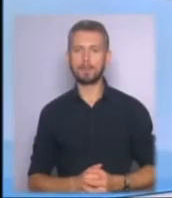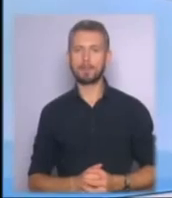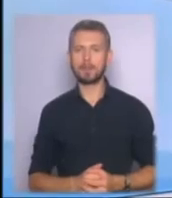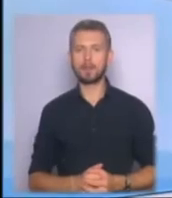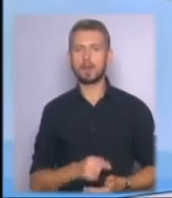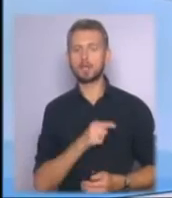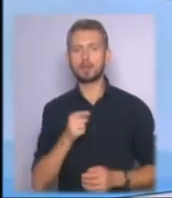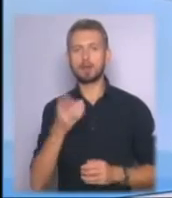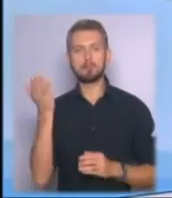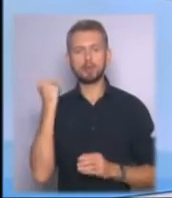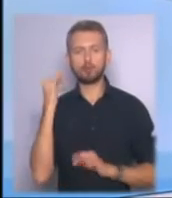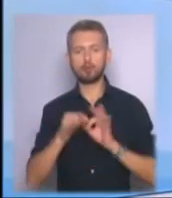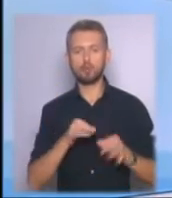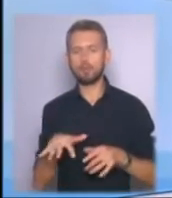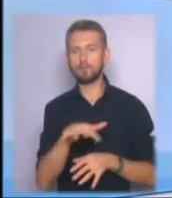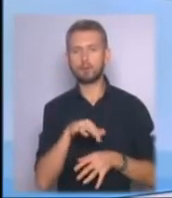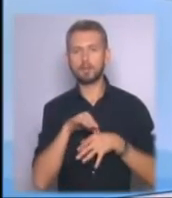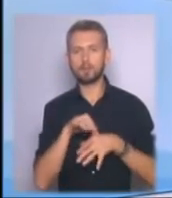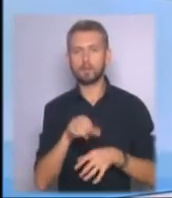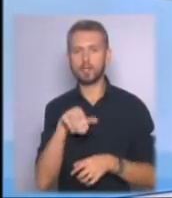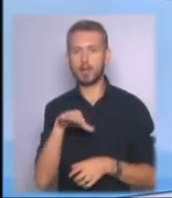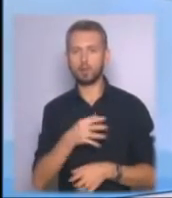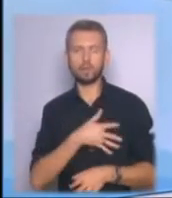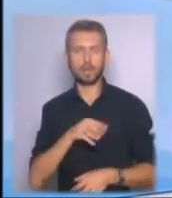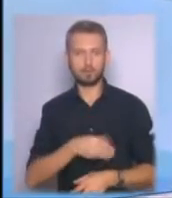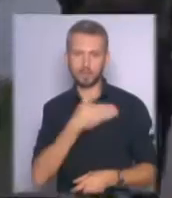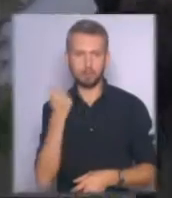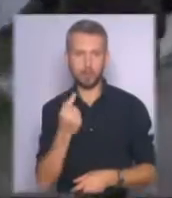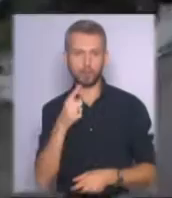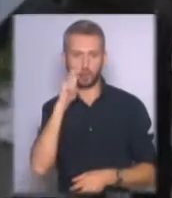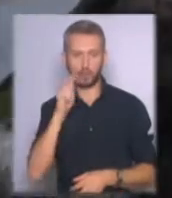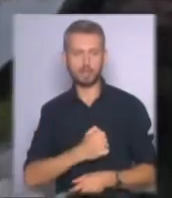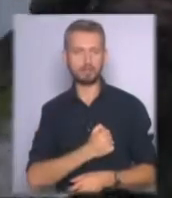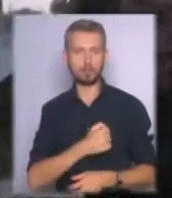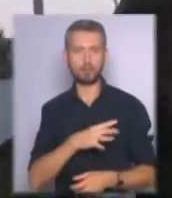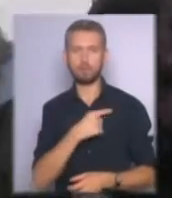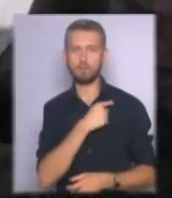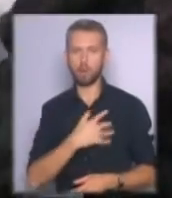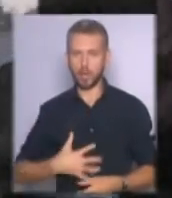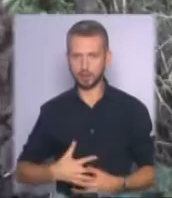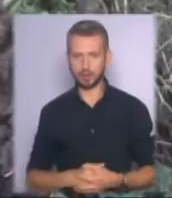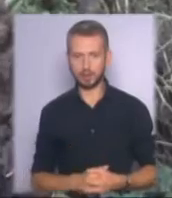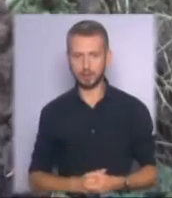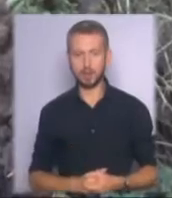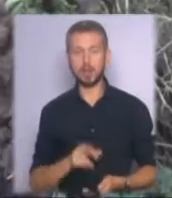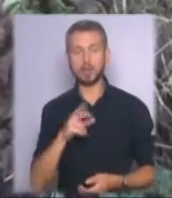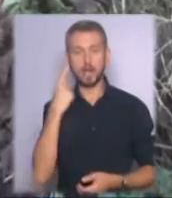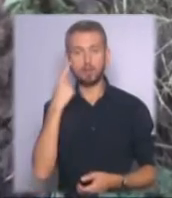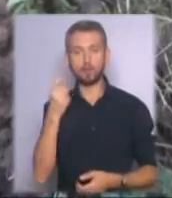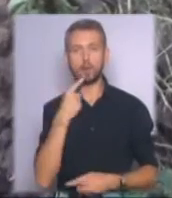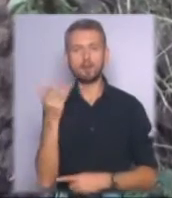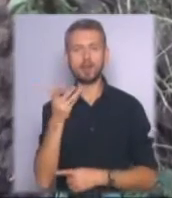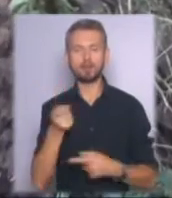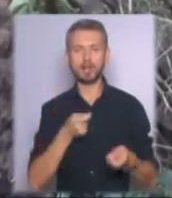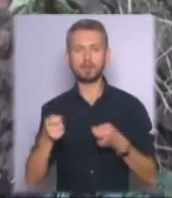За минулу добу в зоні проведення АТО загиблих немає. Один український військовий був поранений. Як повідомив речник